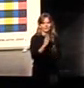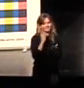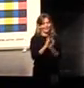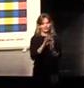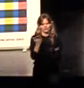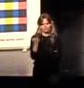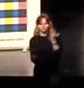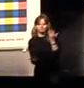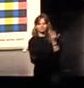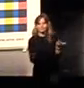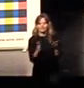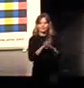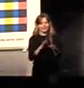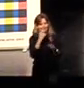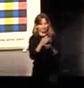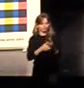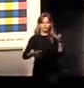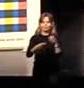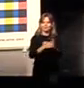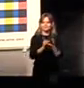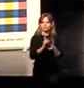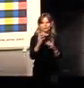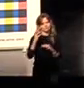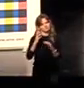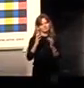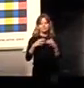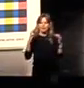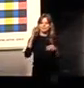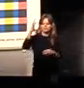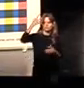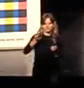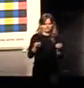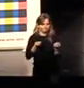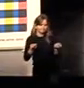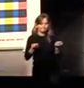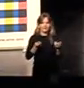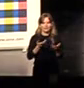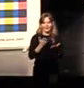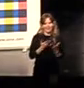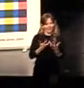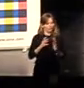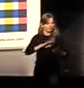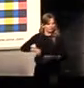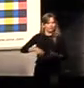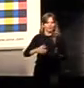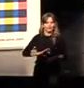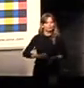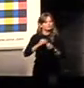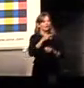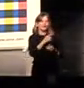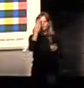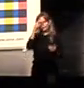way to replace the existing parliamentary democracy and zoë toekomst richting wat is colt de general